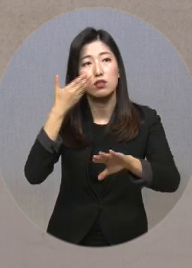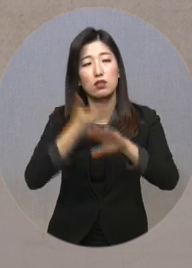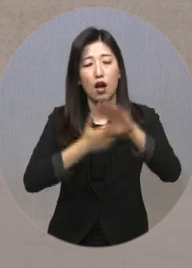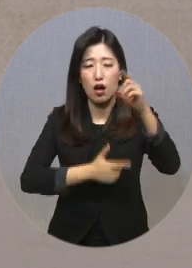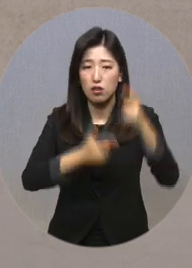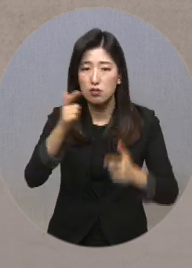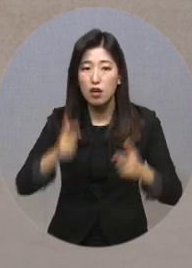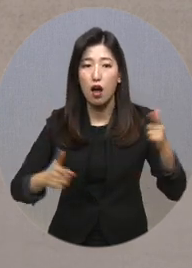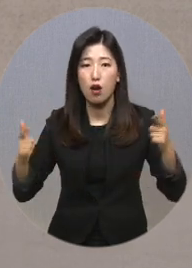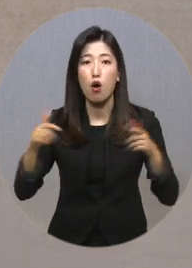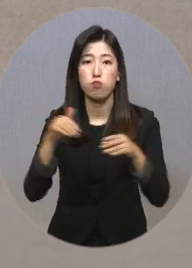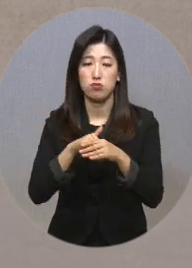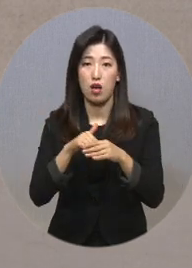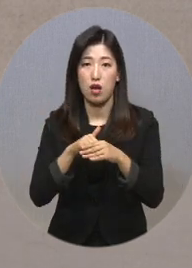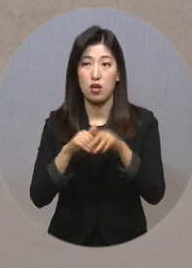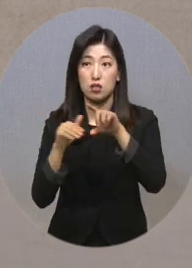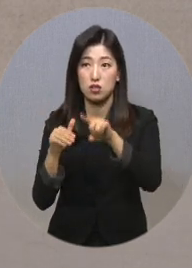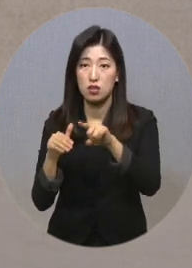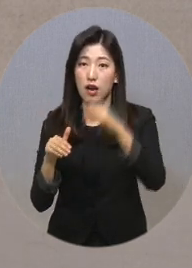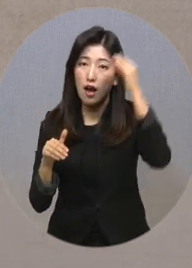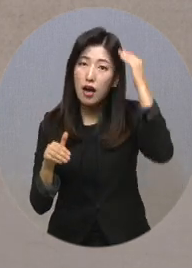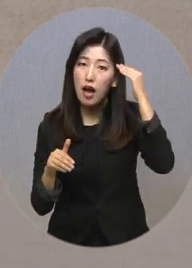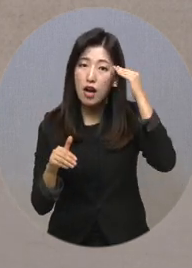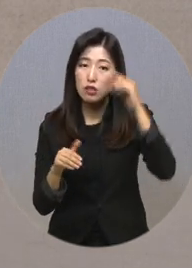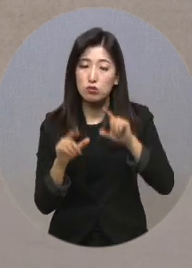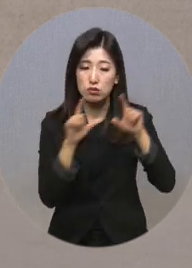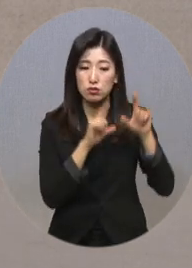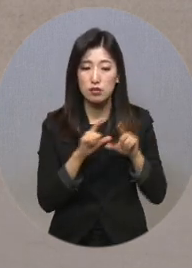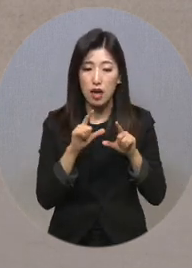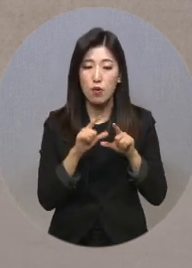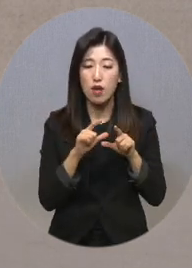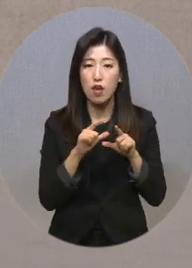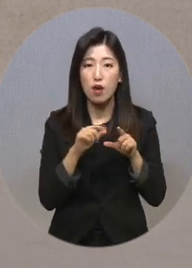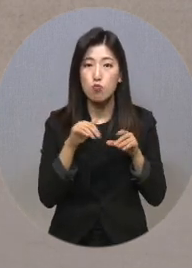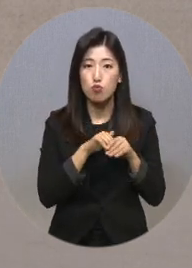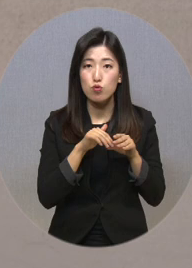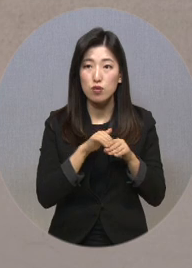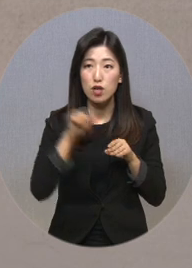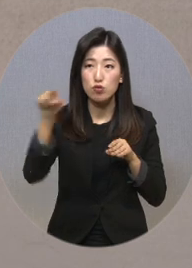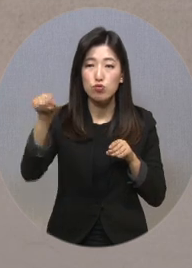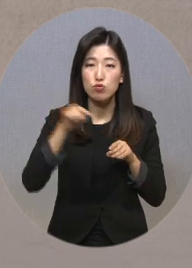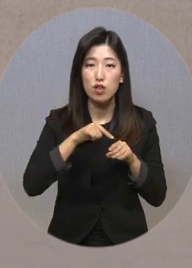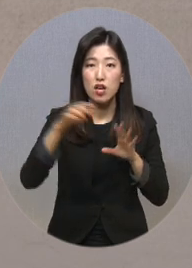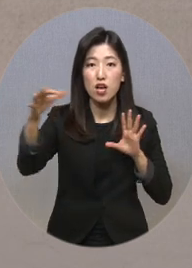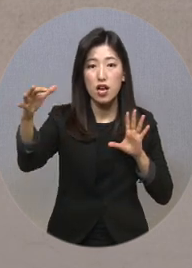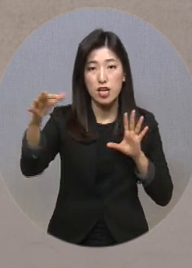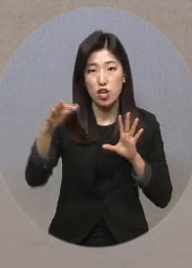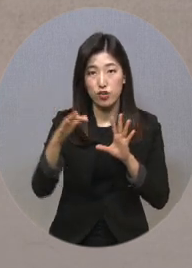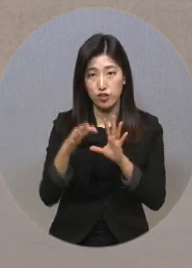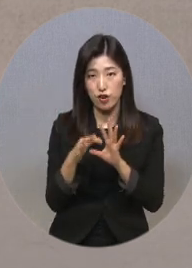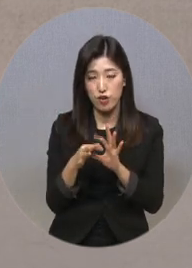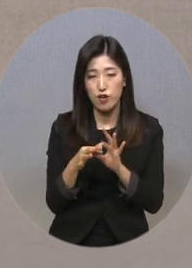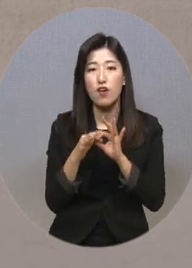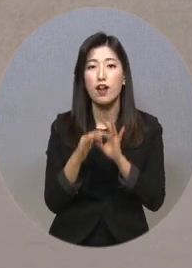문화를 한국 사회 문화와 접목시키는 역할을 표준화하는